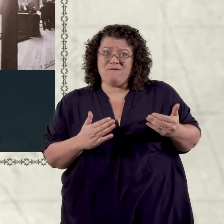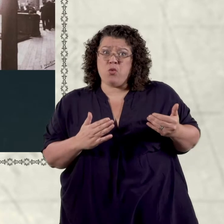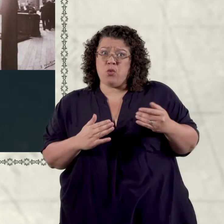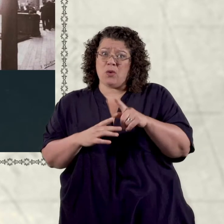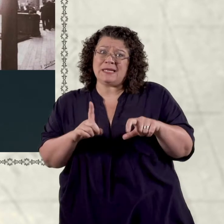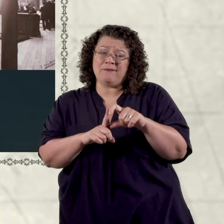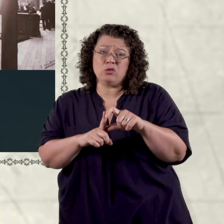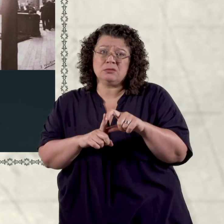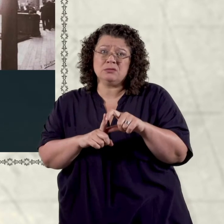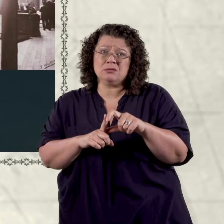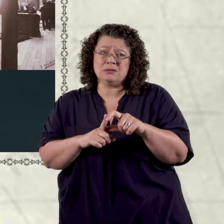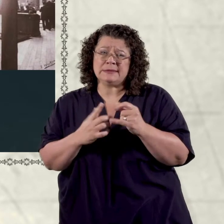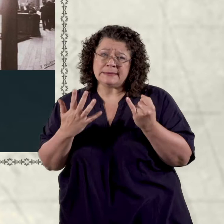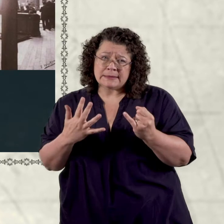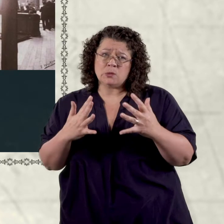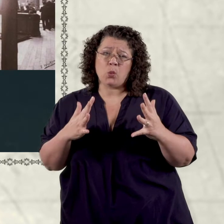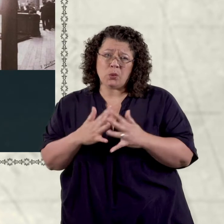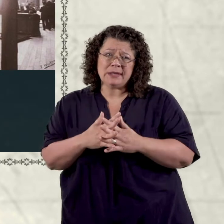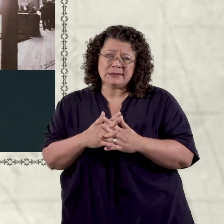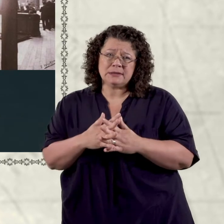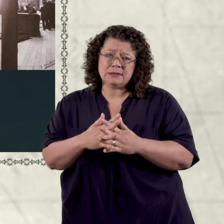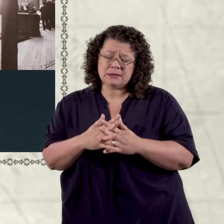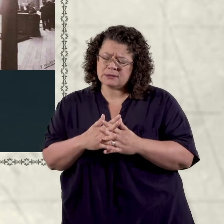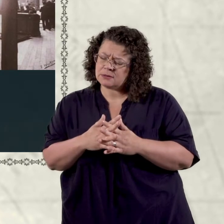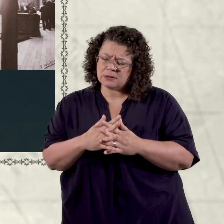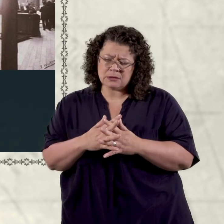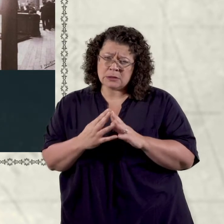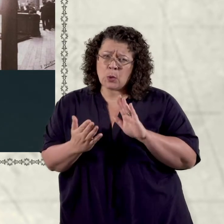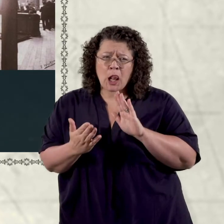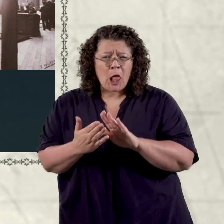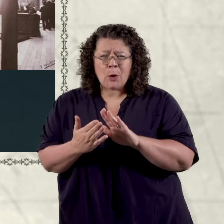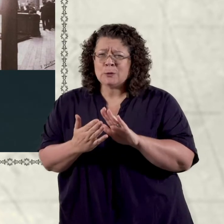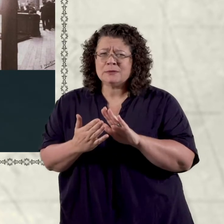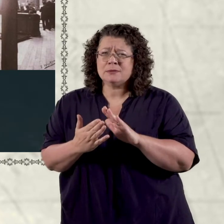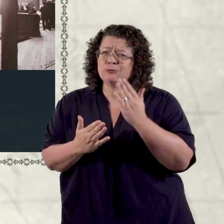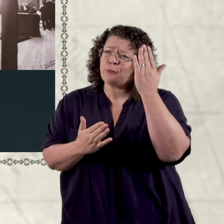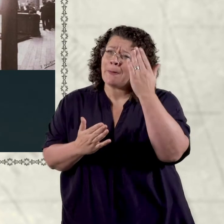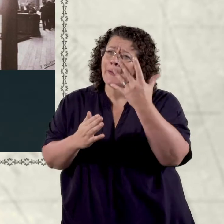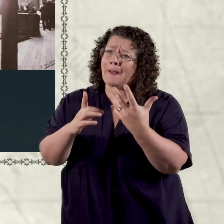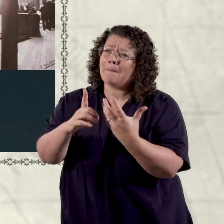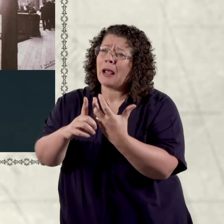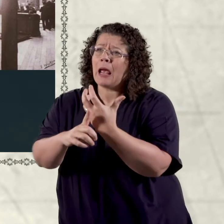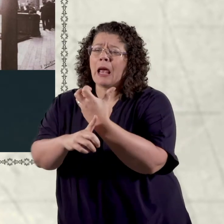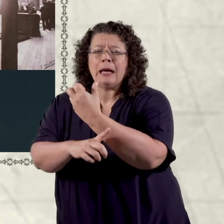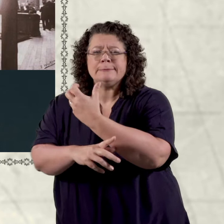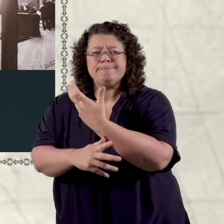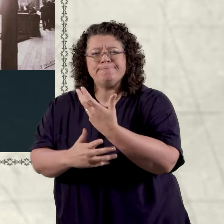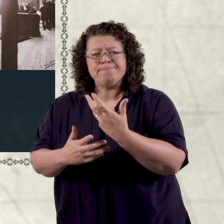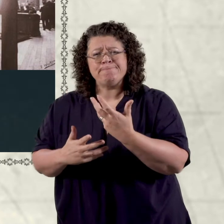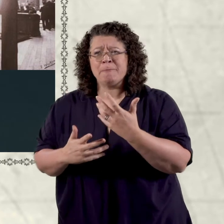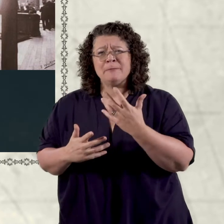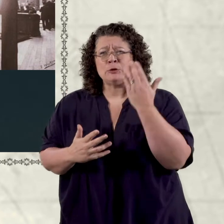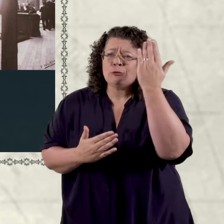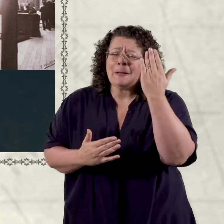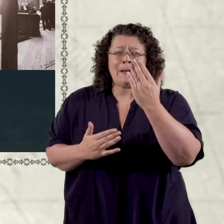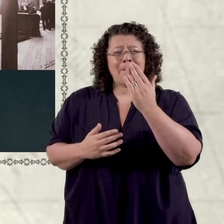Mi ges i'n lladd 6 wsos cyn yr Eisteddfod. 6 wythnos, mor agos